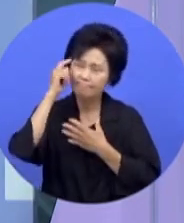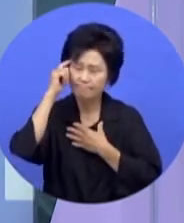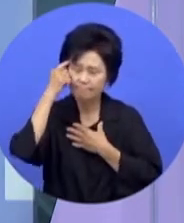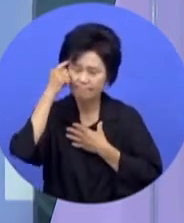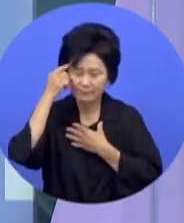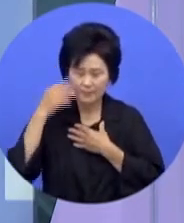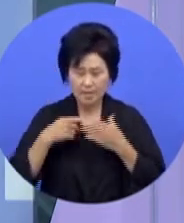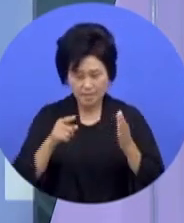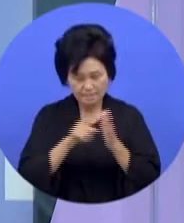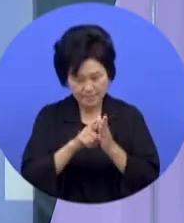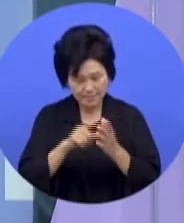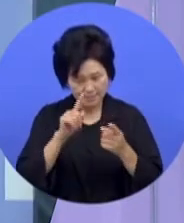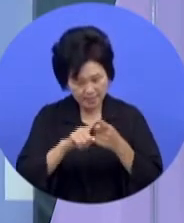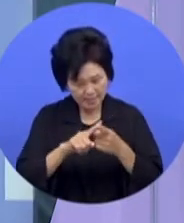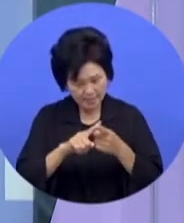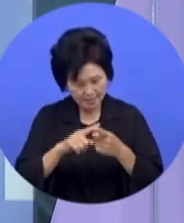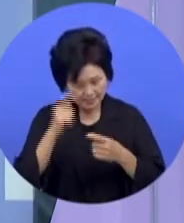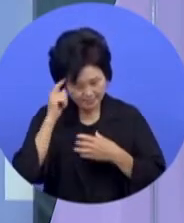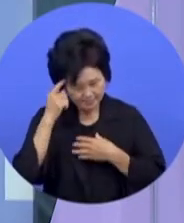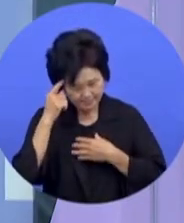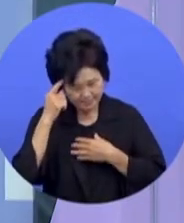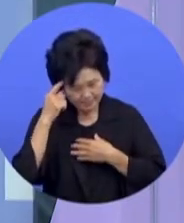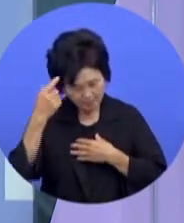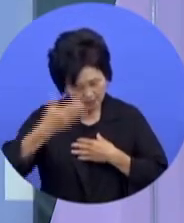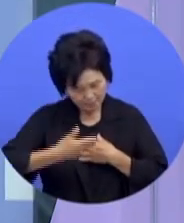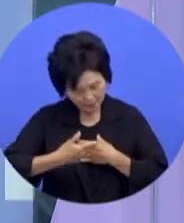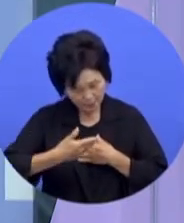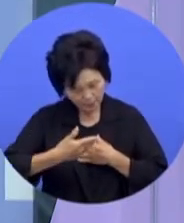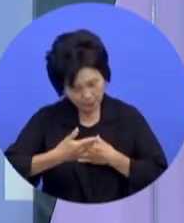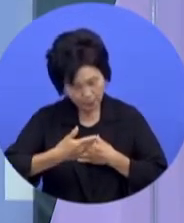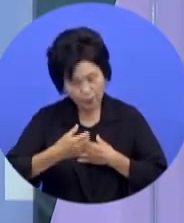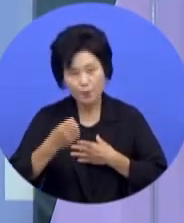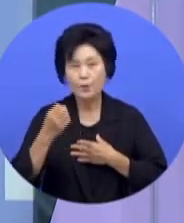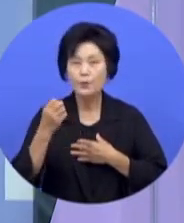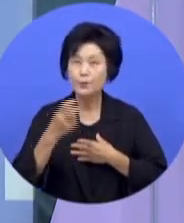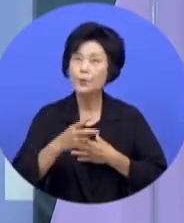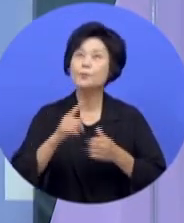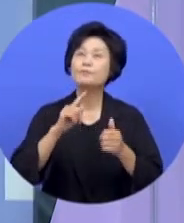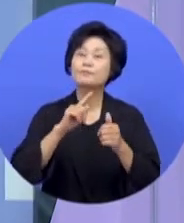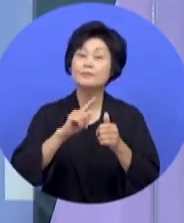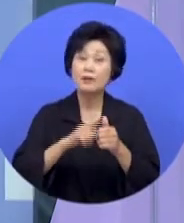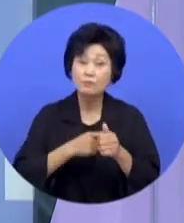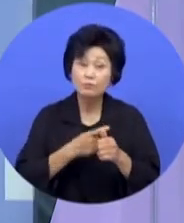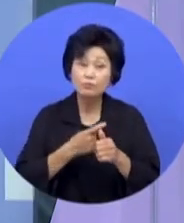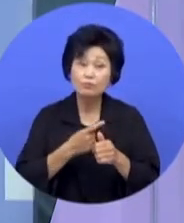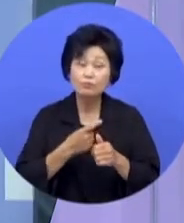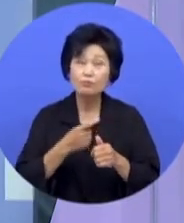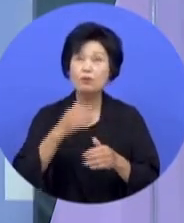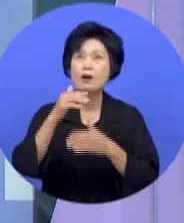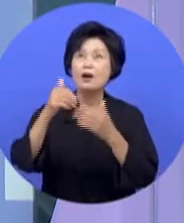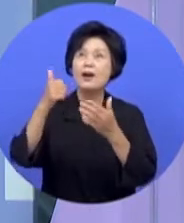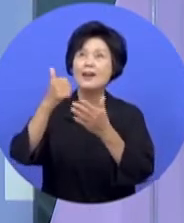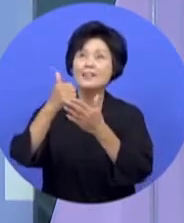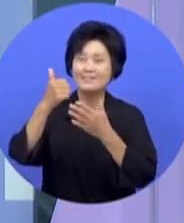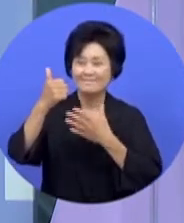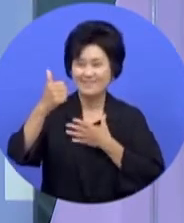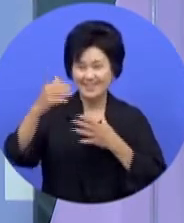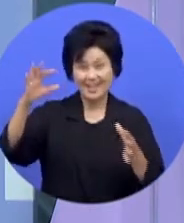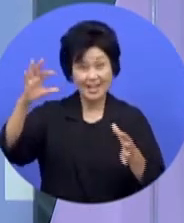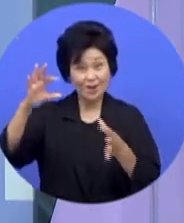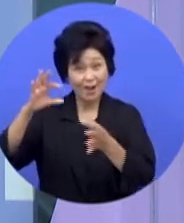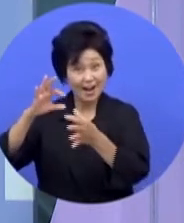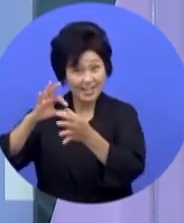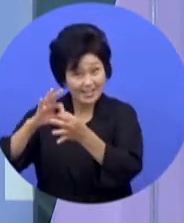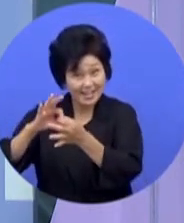더 본질적인 이런 질문들을 많이 하게 됐고요. 그러다 보니까 이제 하나님과 나의 관계, 아까